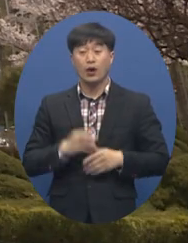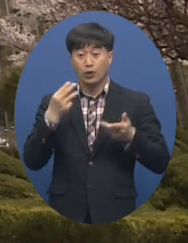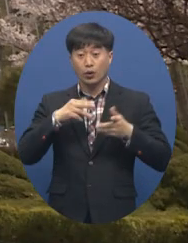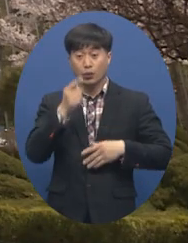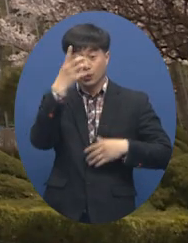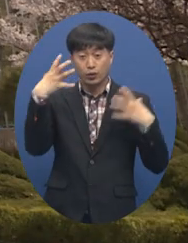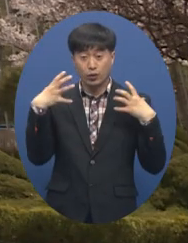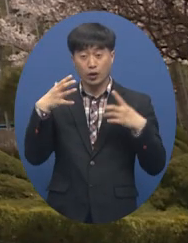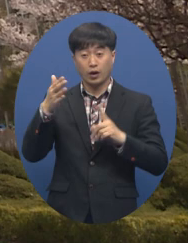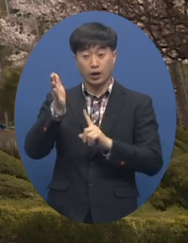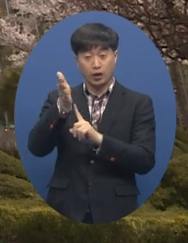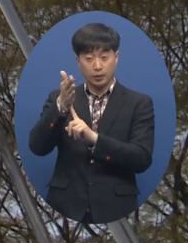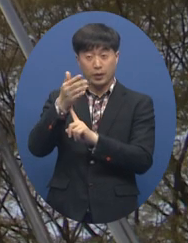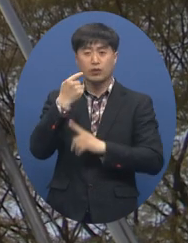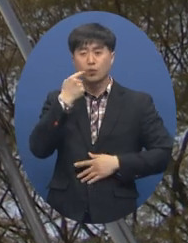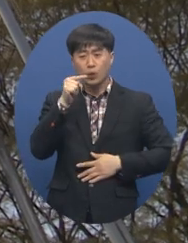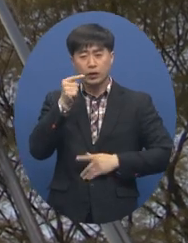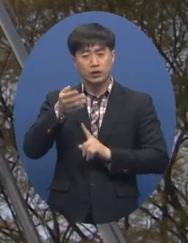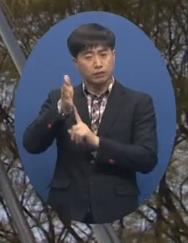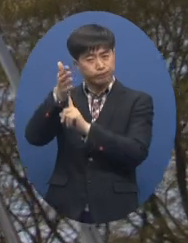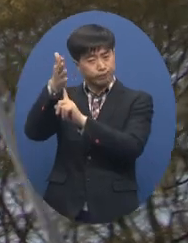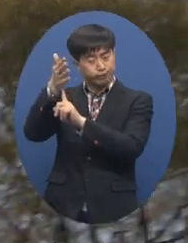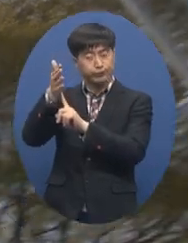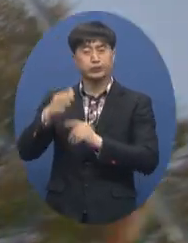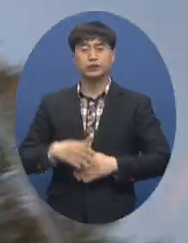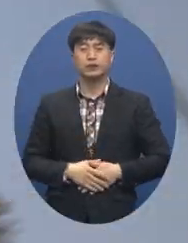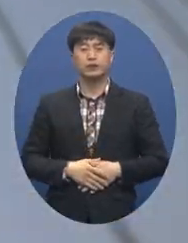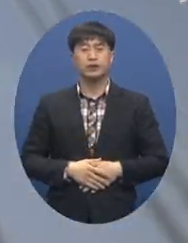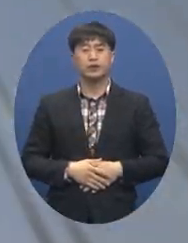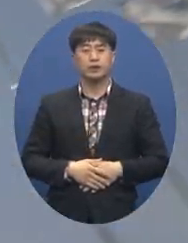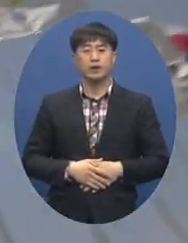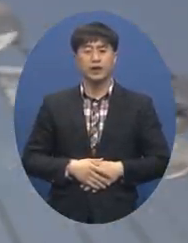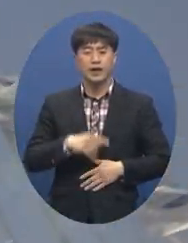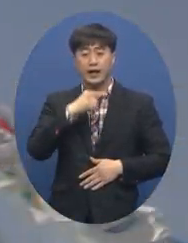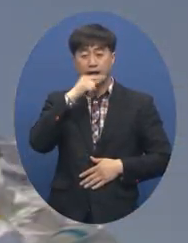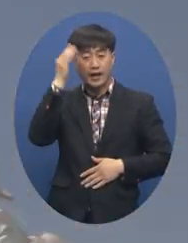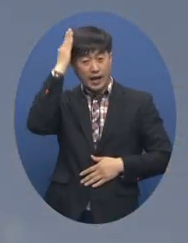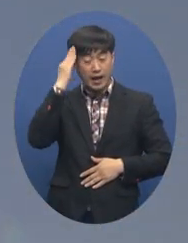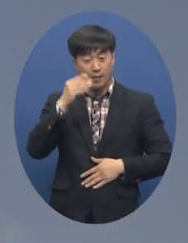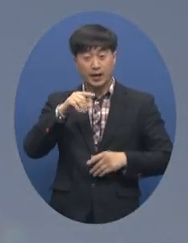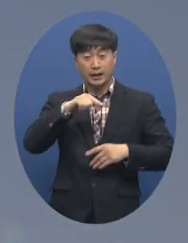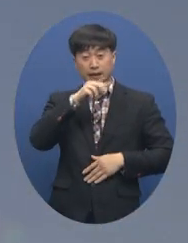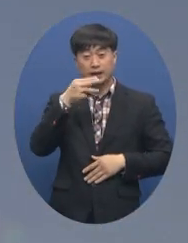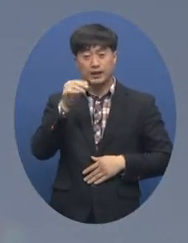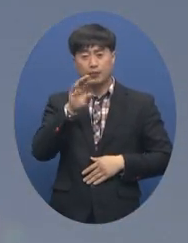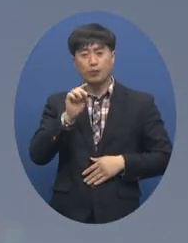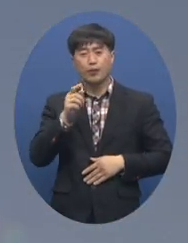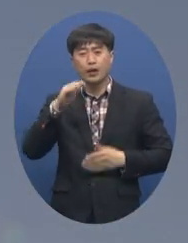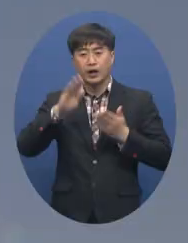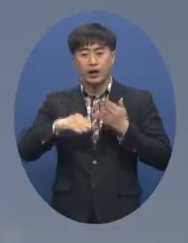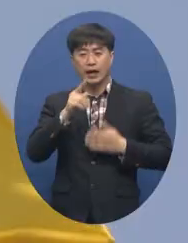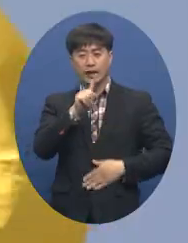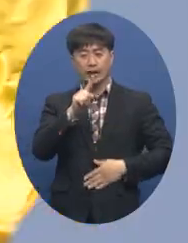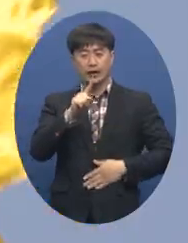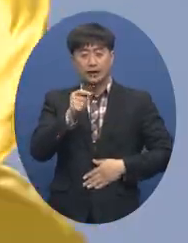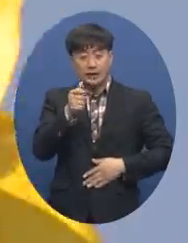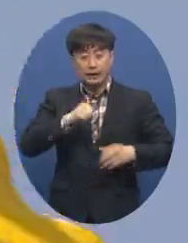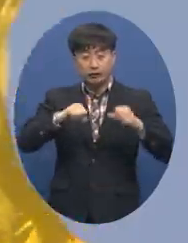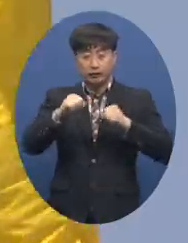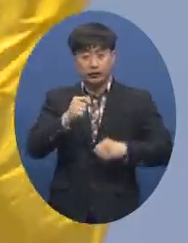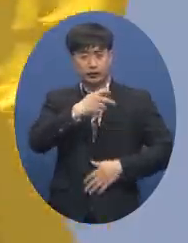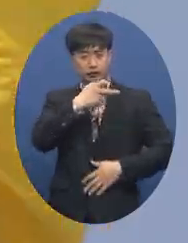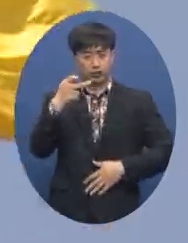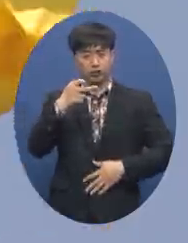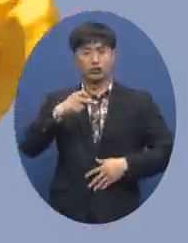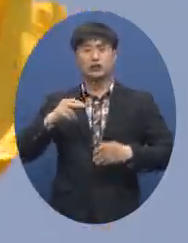경기도청 4 국기게양대 노란 깃발이 클럽입니다 까만 리본 그림 밑에 하나의 작은 움직임이 큰 기적을 이란